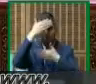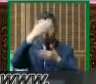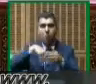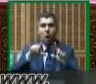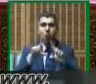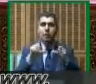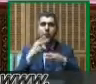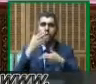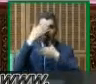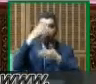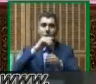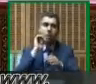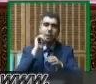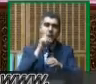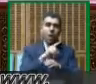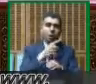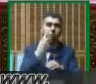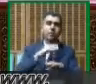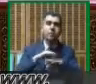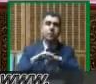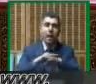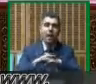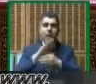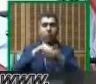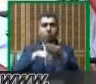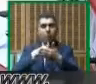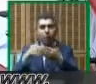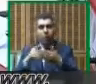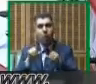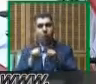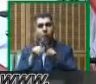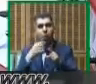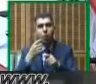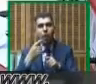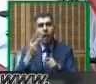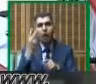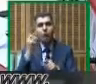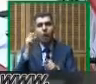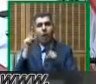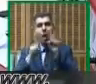سنة 2011 على مستوى الساعات. في 2011 كانت 85 ساعة، في